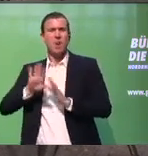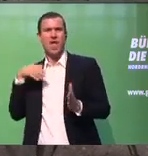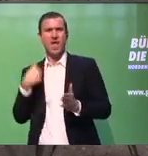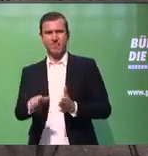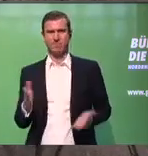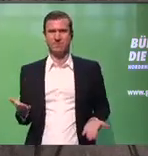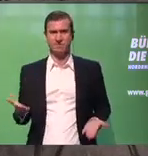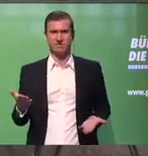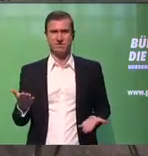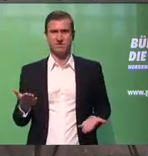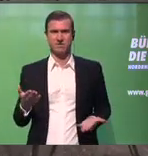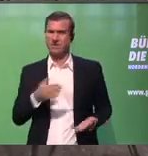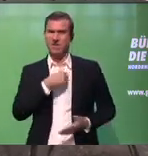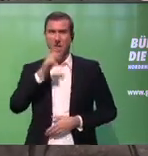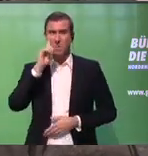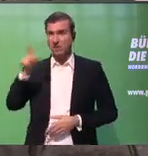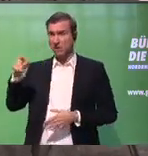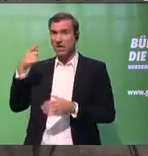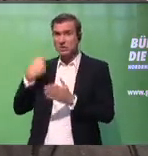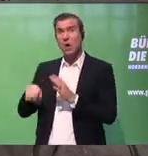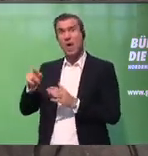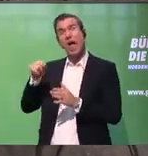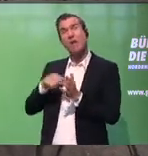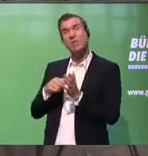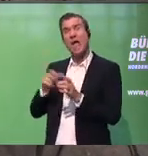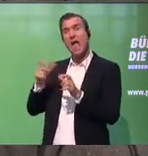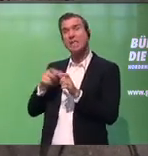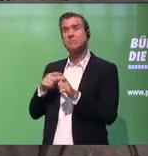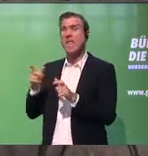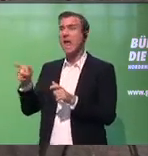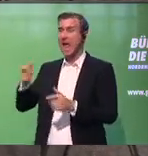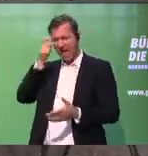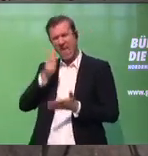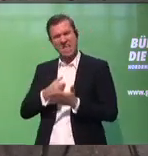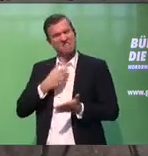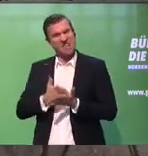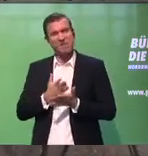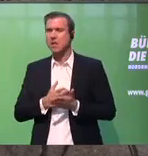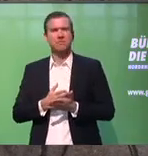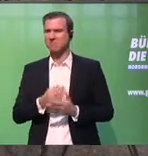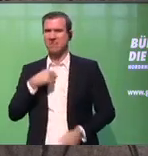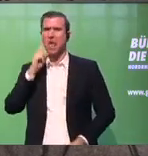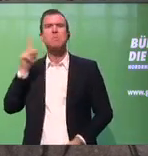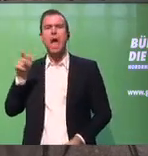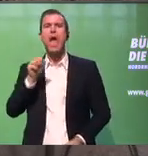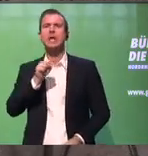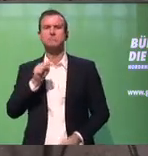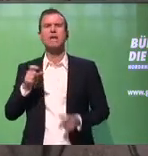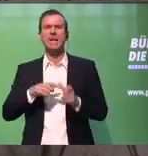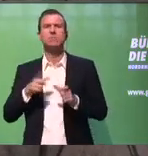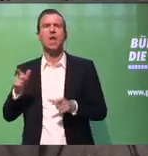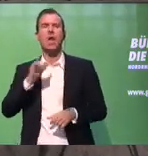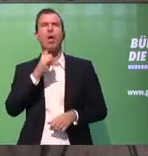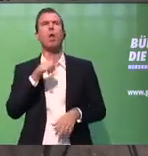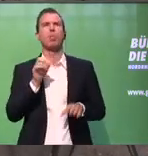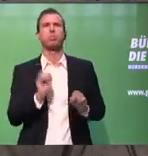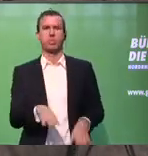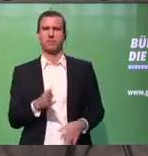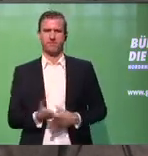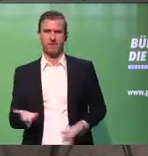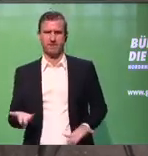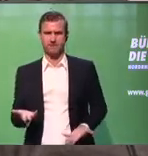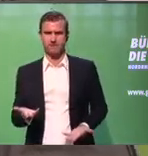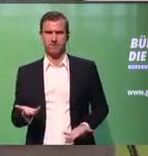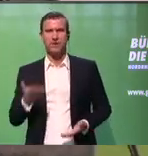ich glaube noch nicht mal, dass man das der SPD hat abbringen müssen, sondern dass das auch mit Zustimmung der SPD so gelaufen ist. Das